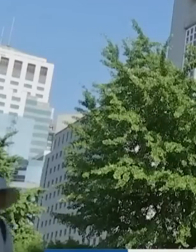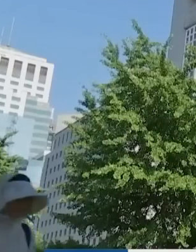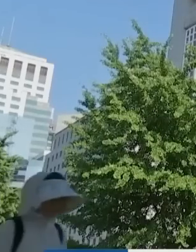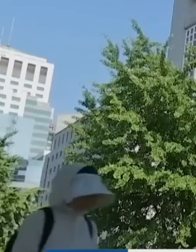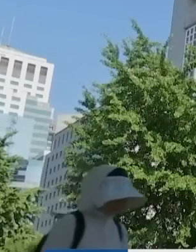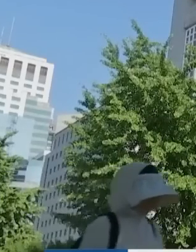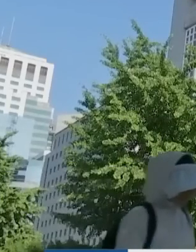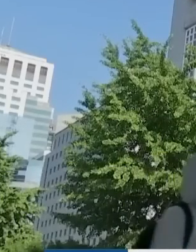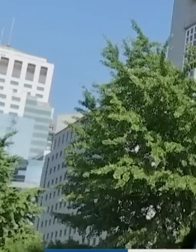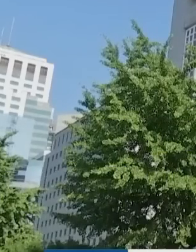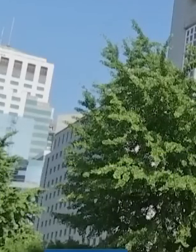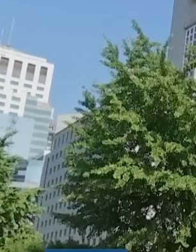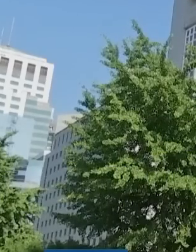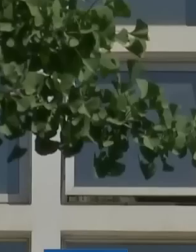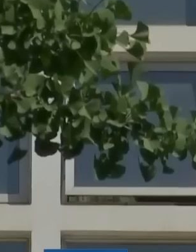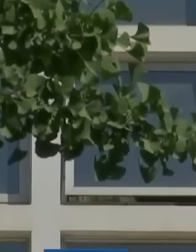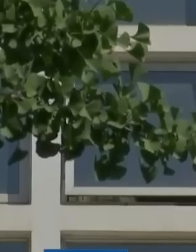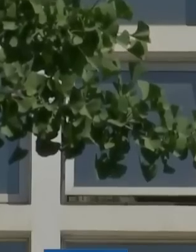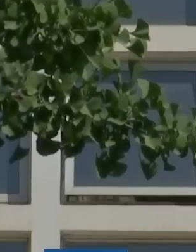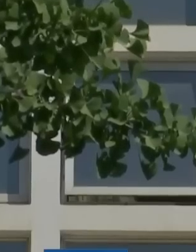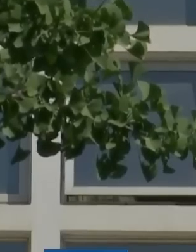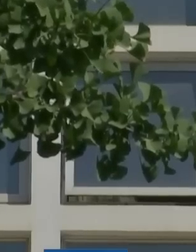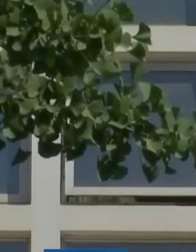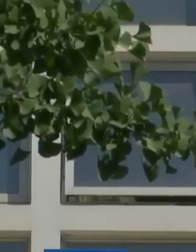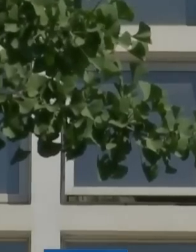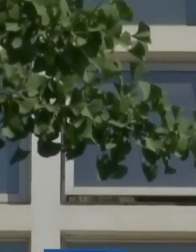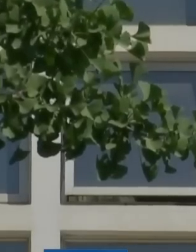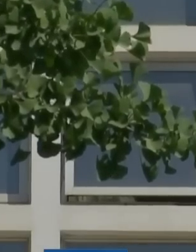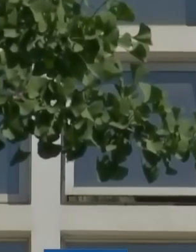dhe rrëzimit të balonës së supozuar të spionazhit.